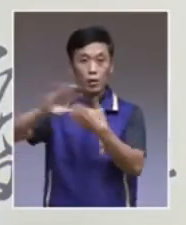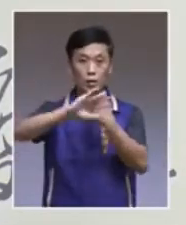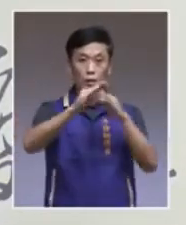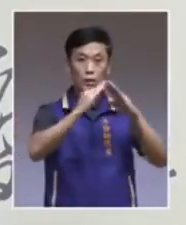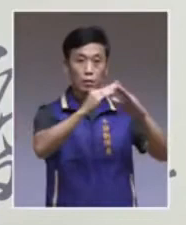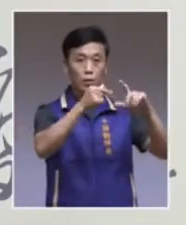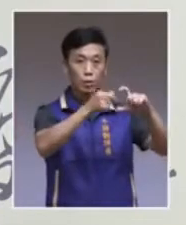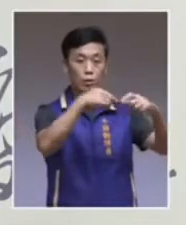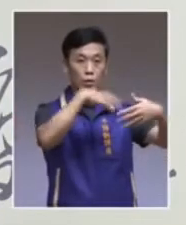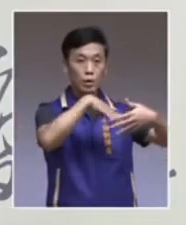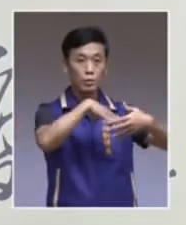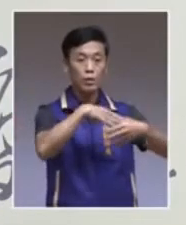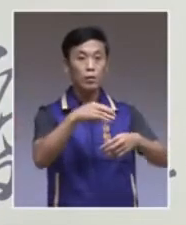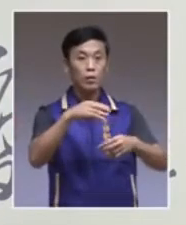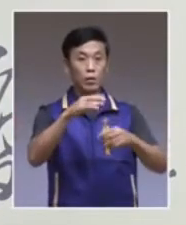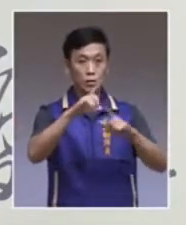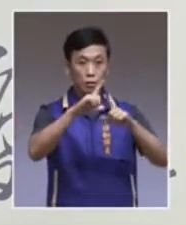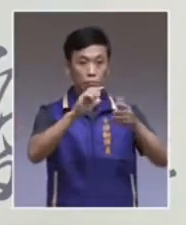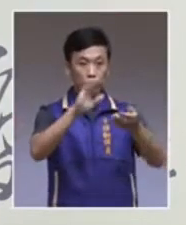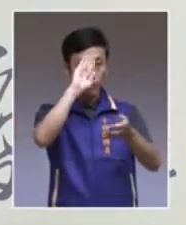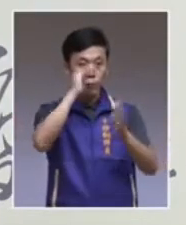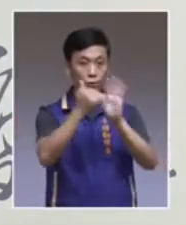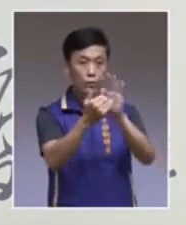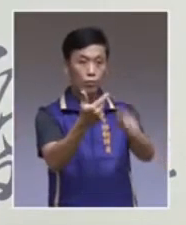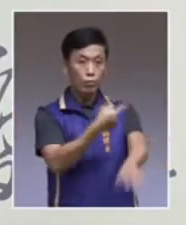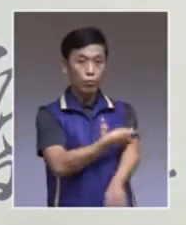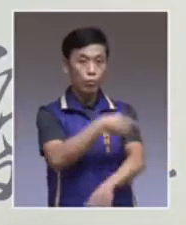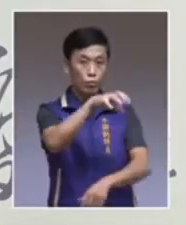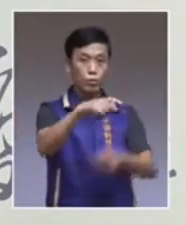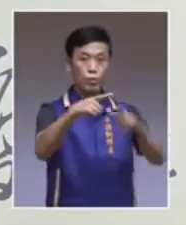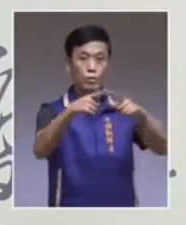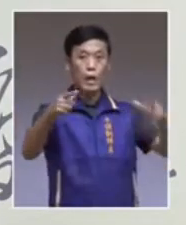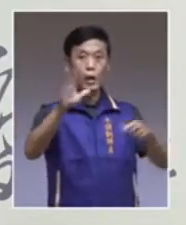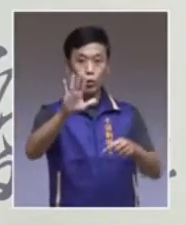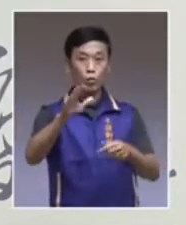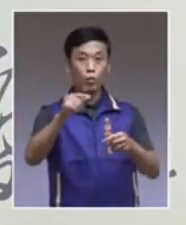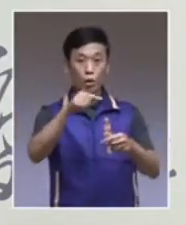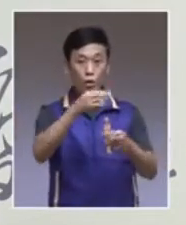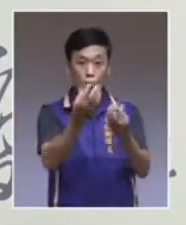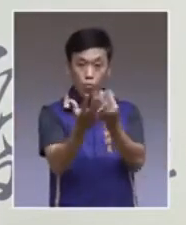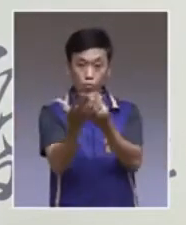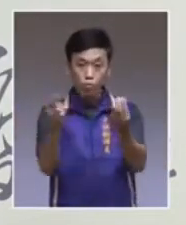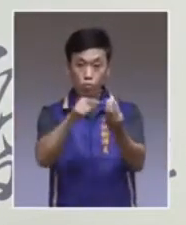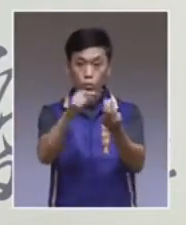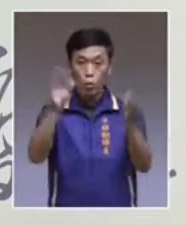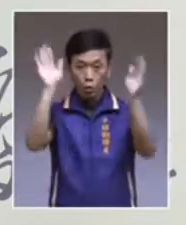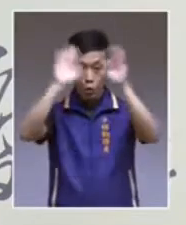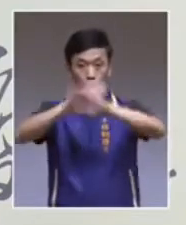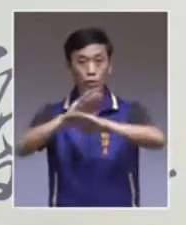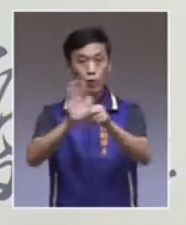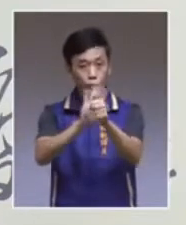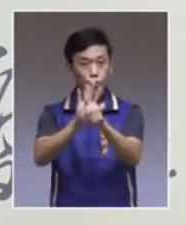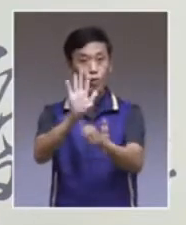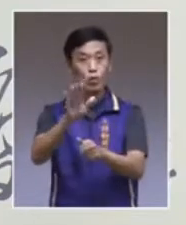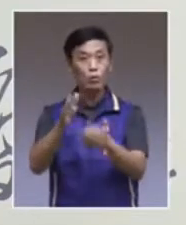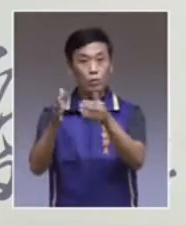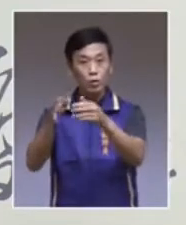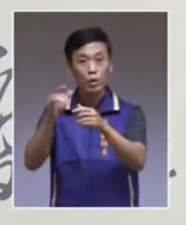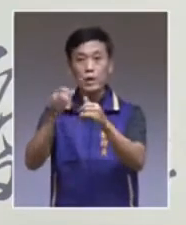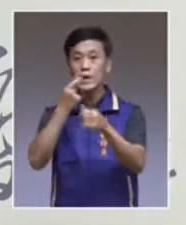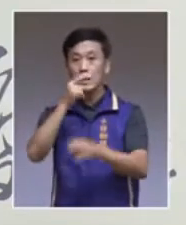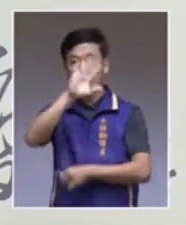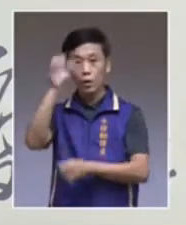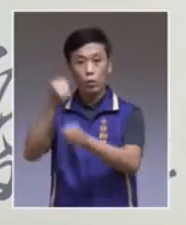都是有大型接种站啊，有一些都有提供夜间的服务啊，就有一些上班族的朋友，那你就可